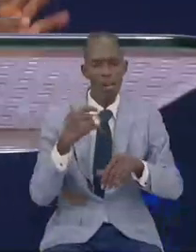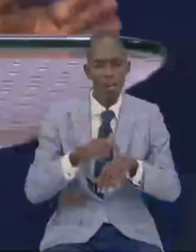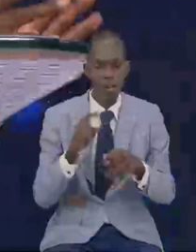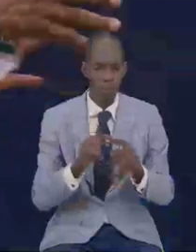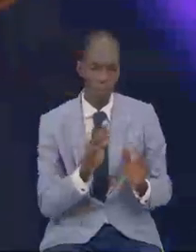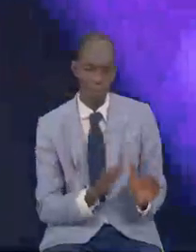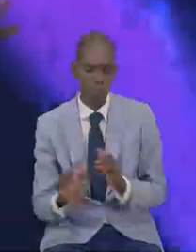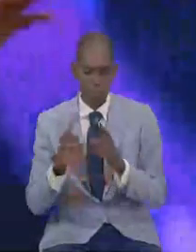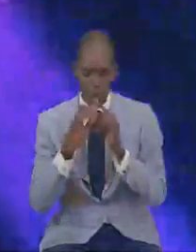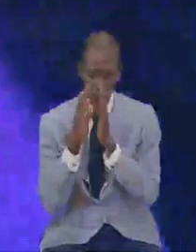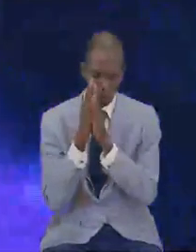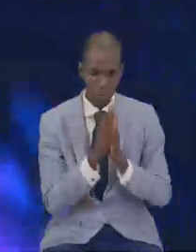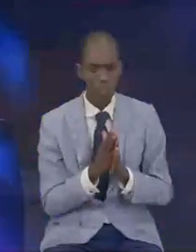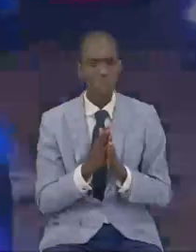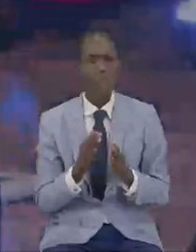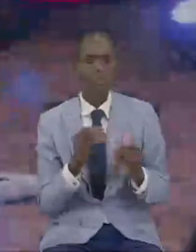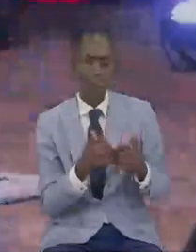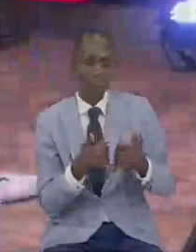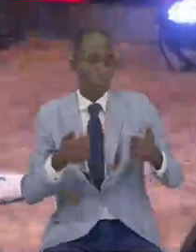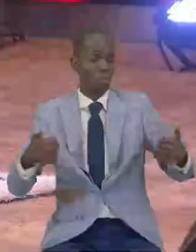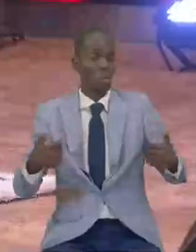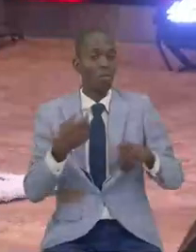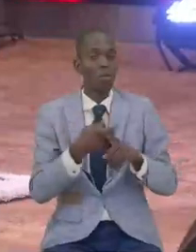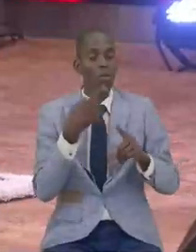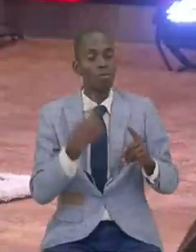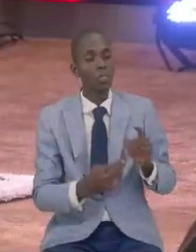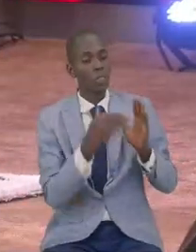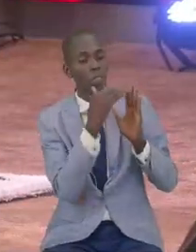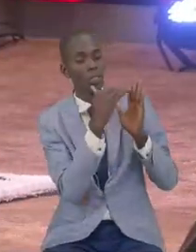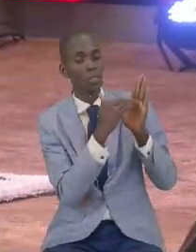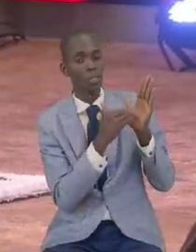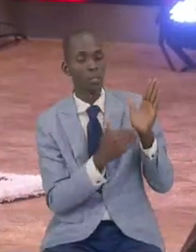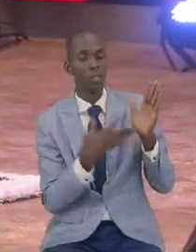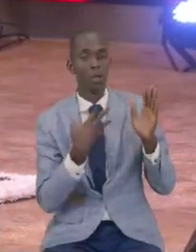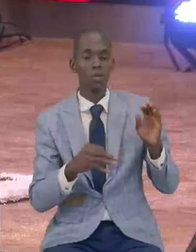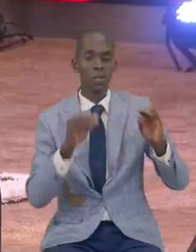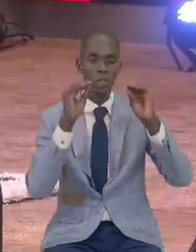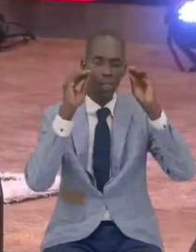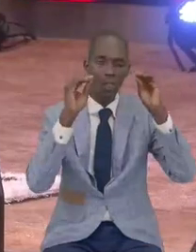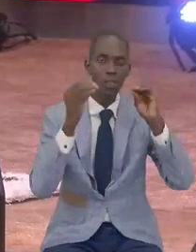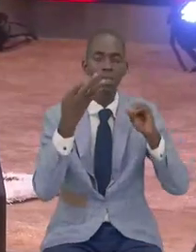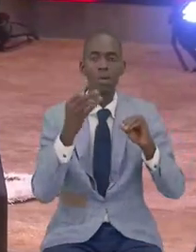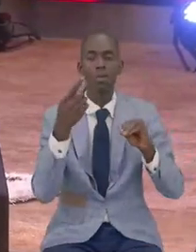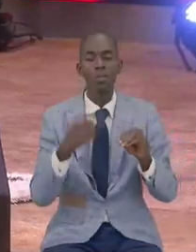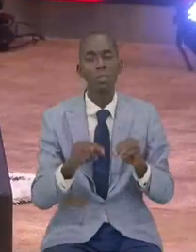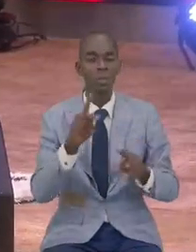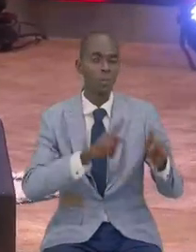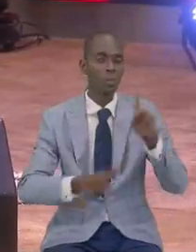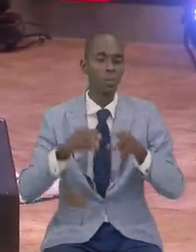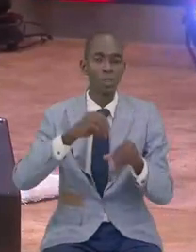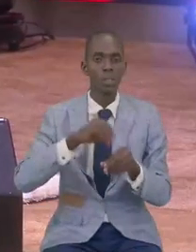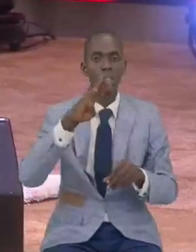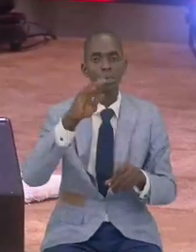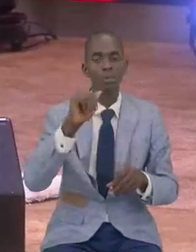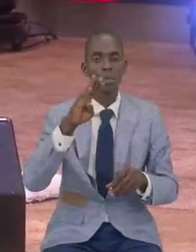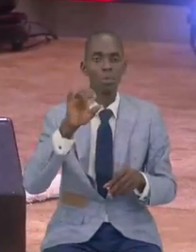mettre à part prier, à part l'enseignement des Chaldéens, des Babyloniens. Et c'est Dieu accorde